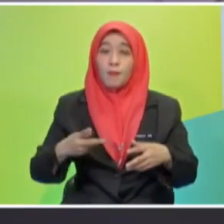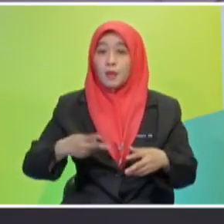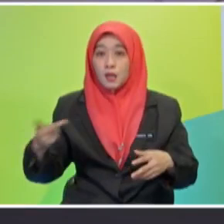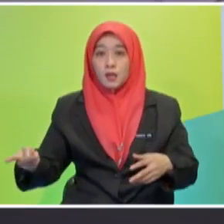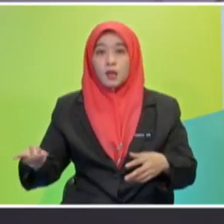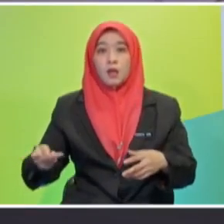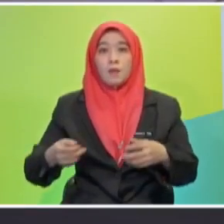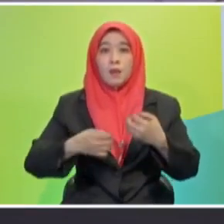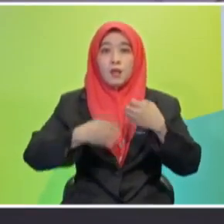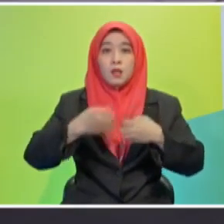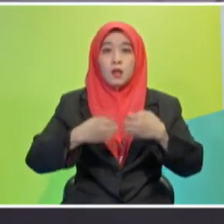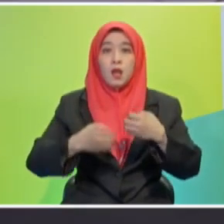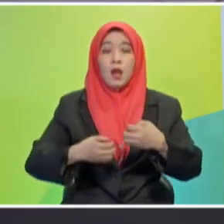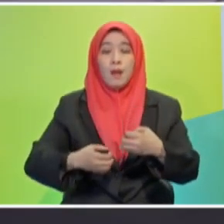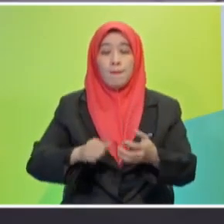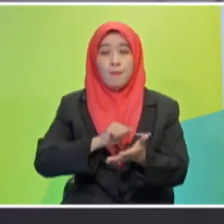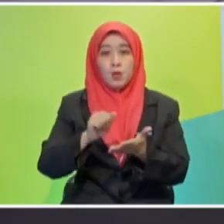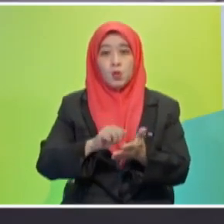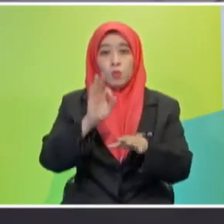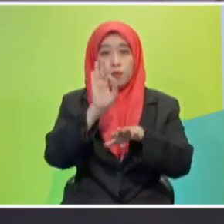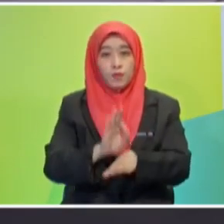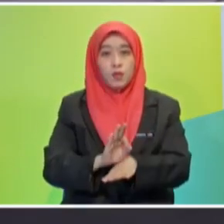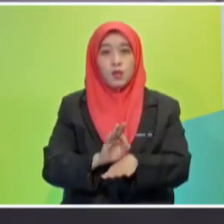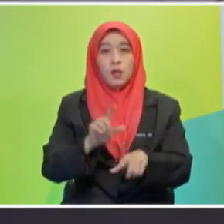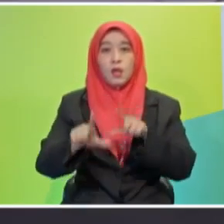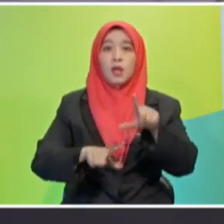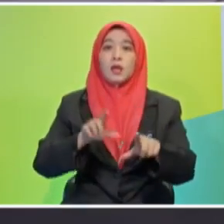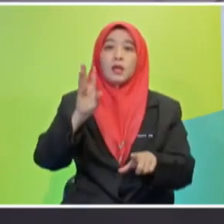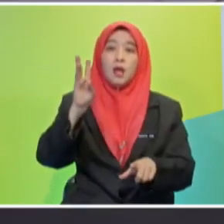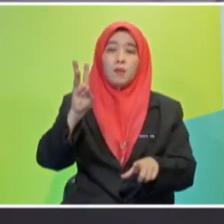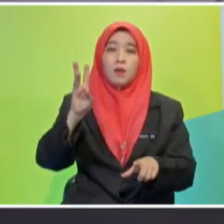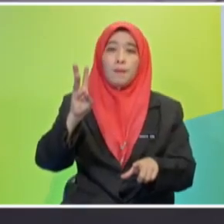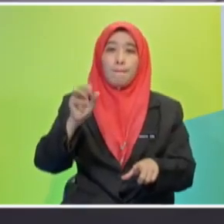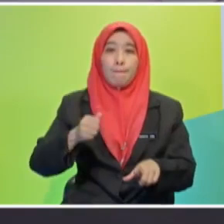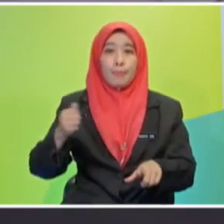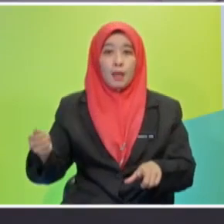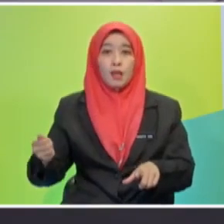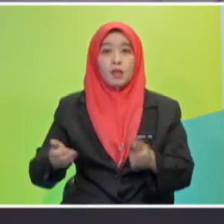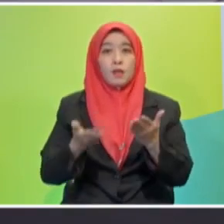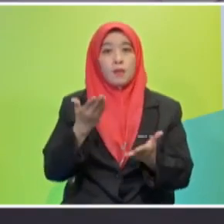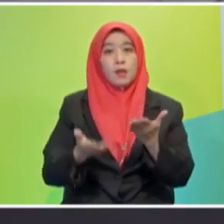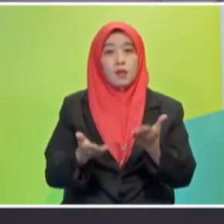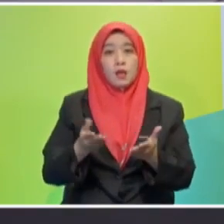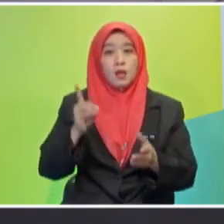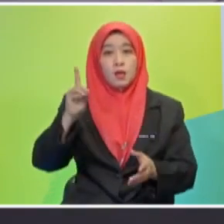berfungsi. Baik. Okey, langkah yang keenam, sensor keseimbangan drum akan